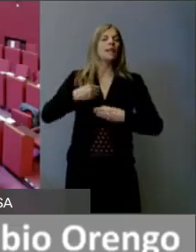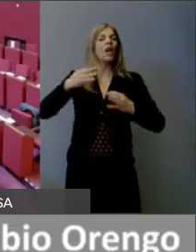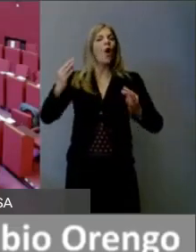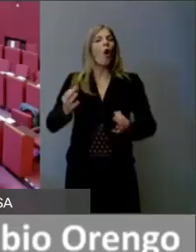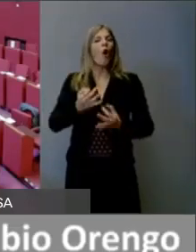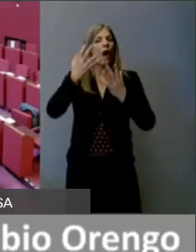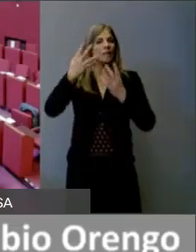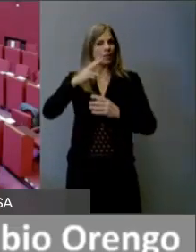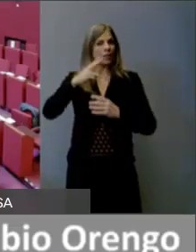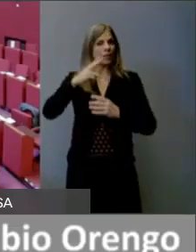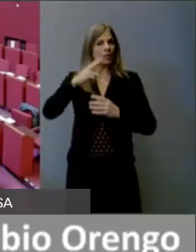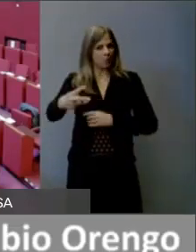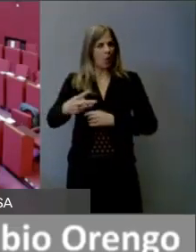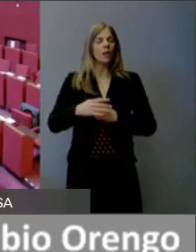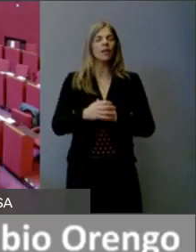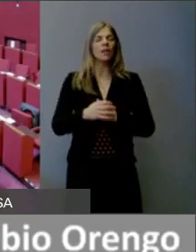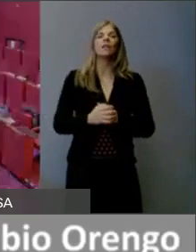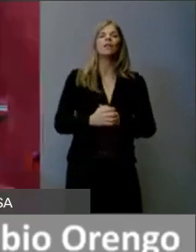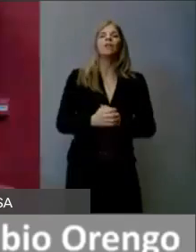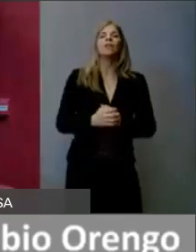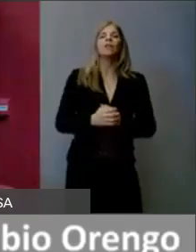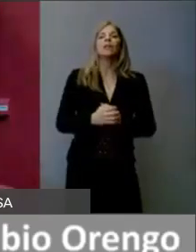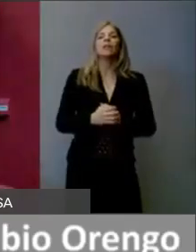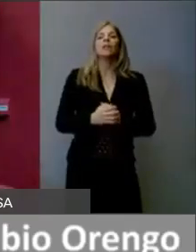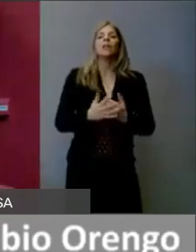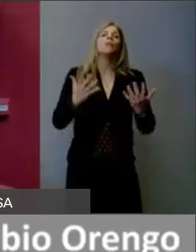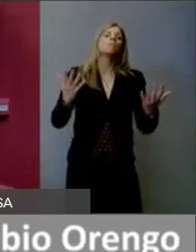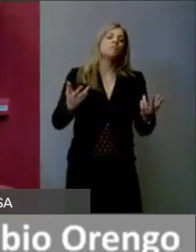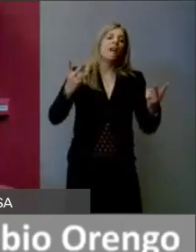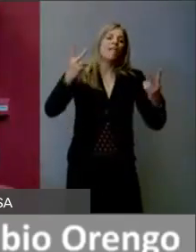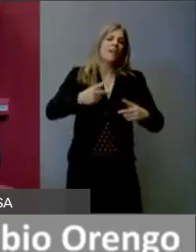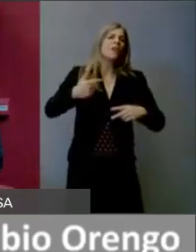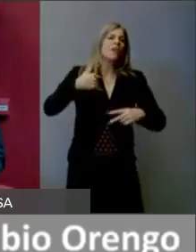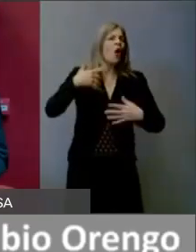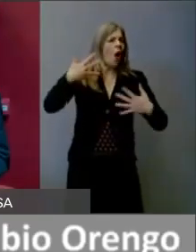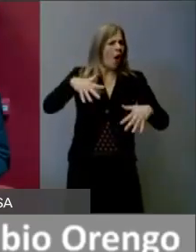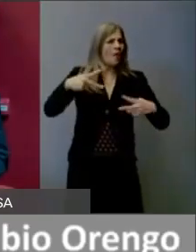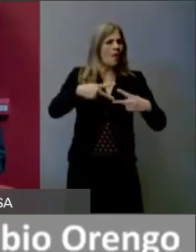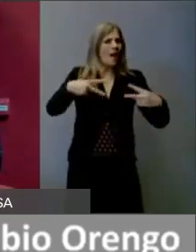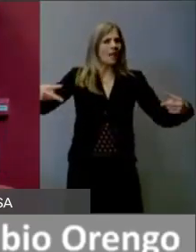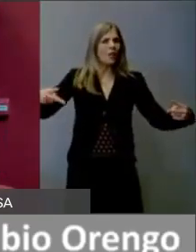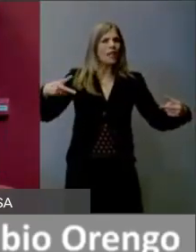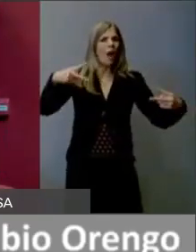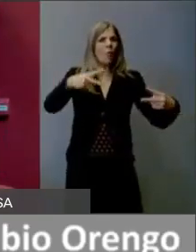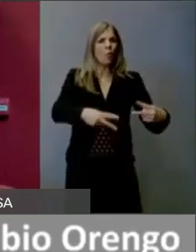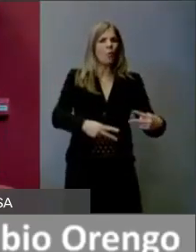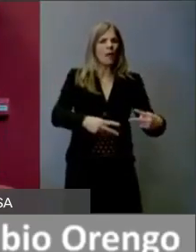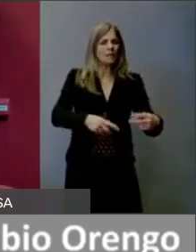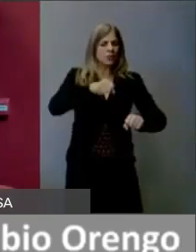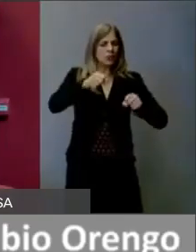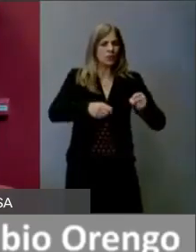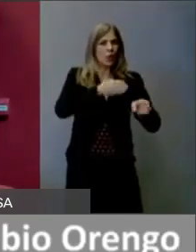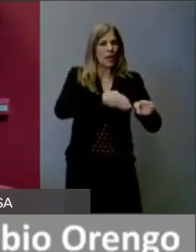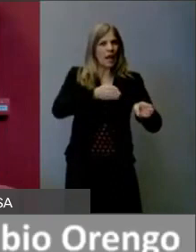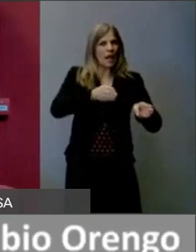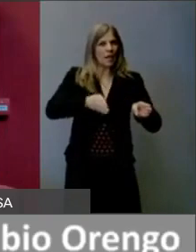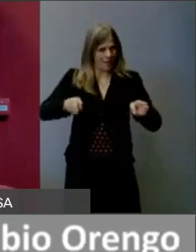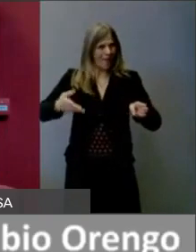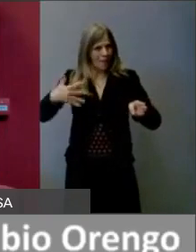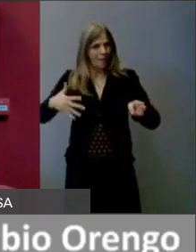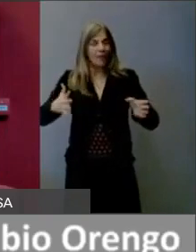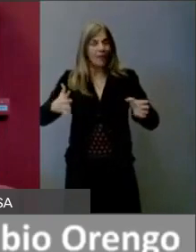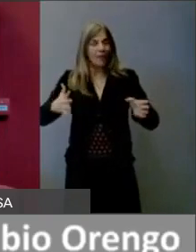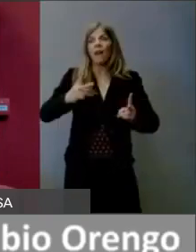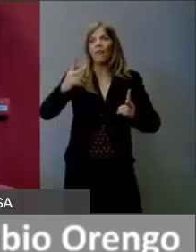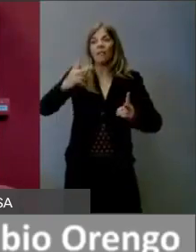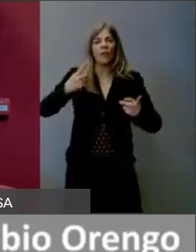interrogazioni. Giustamente io faccio inaugurazioni di rastrelliere, però devo dire anche che come amministrazione sulla mobilità siamo arrivati a 1,2 miliardi